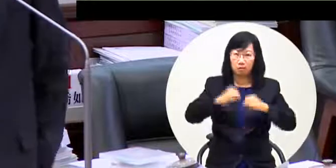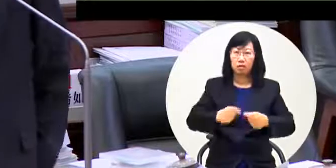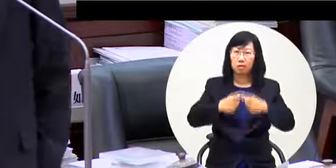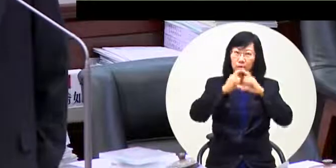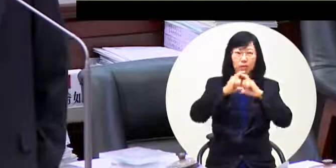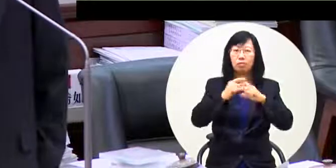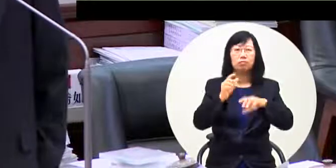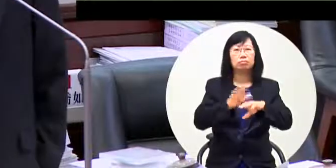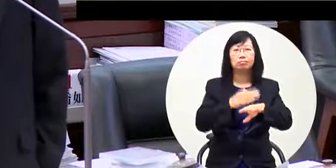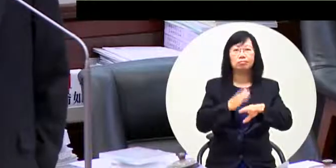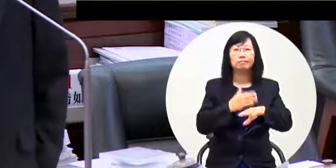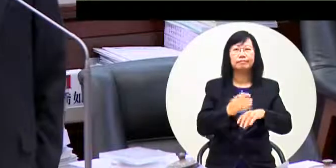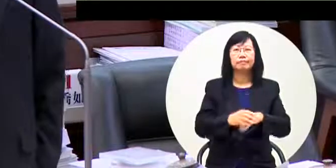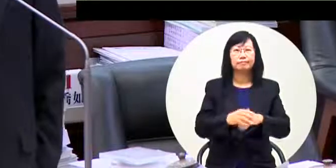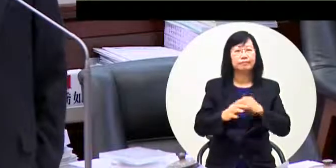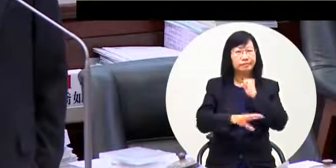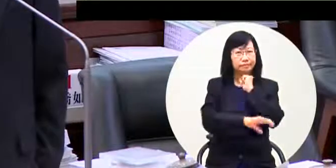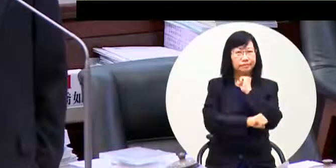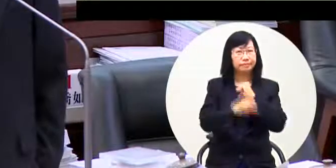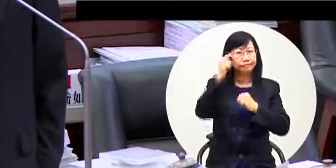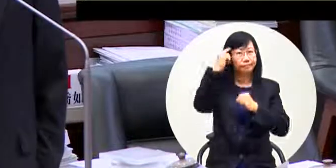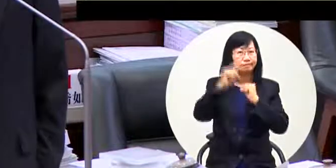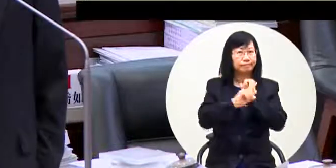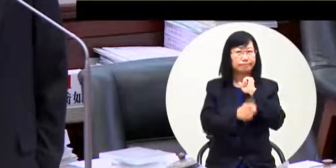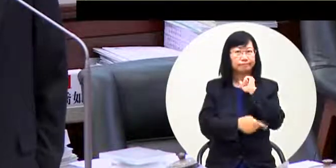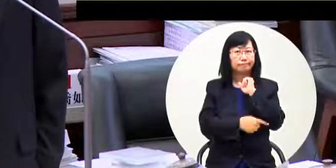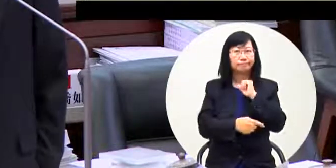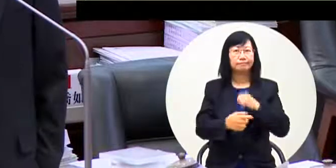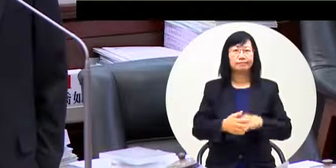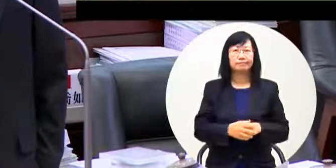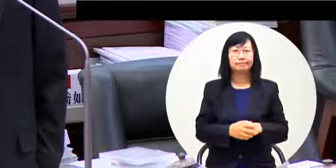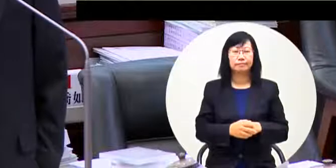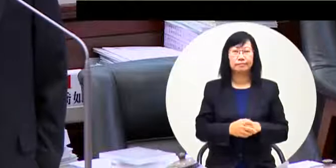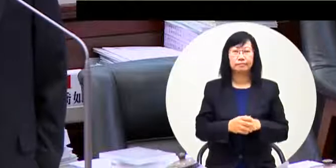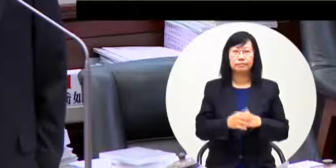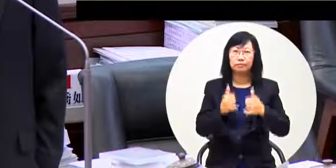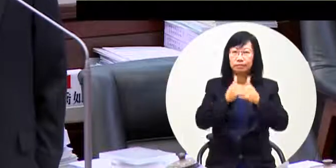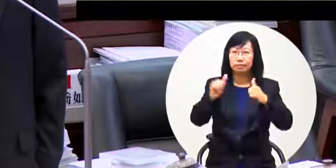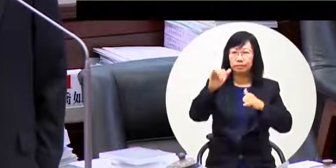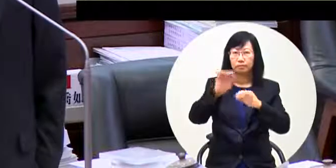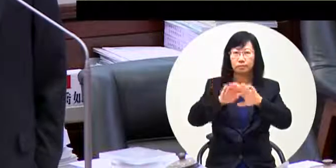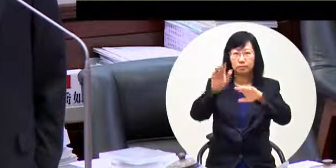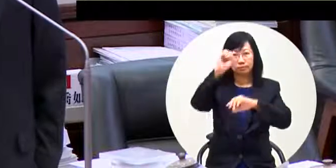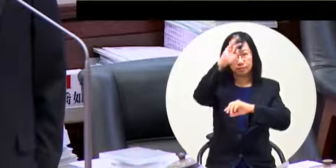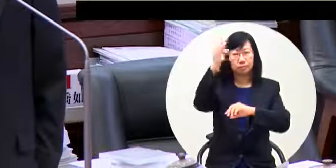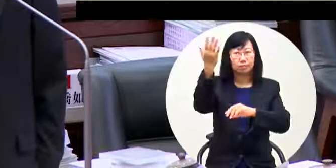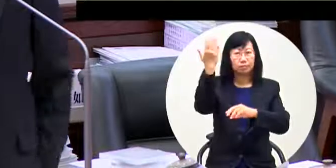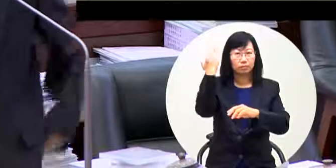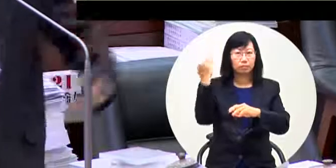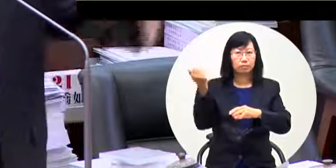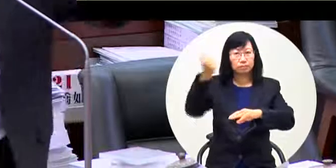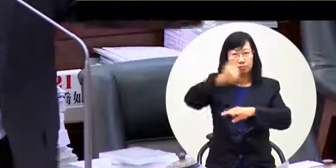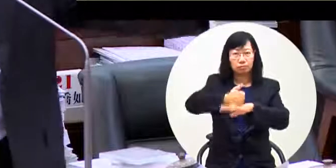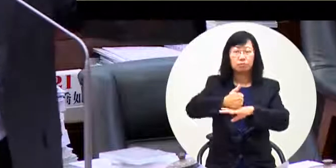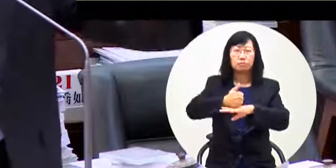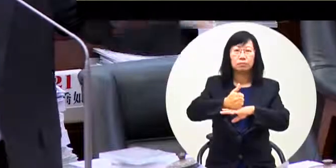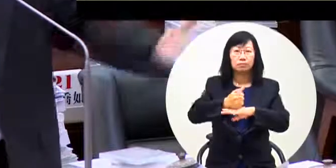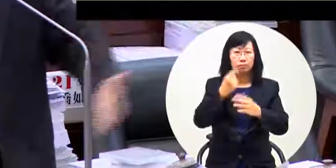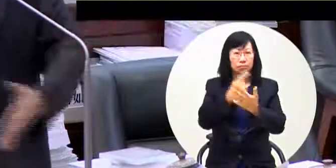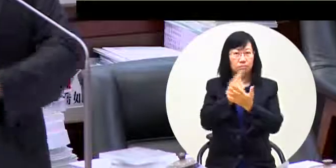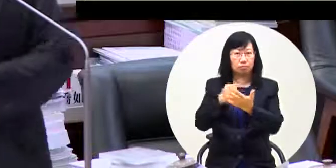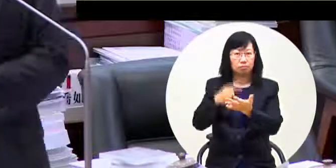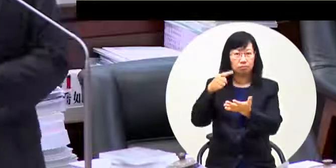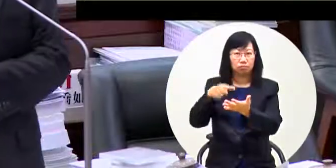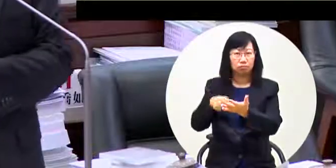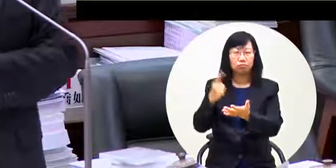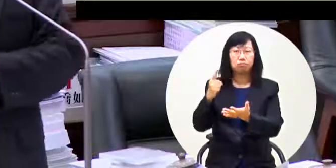那民进党执政过去以来，每一次的都告不回家，说